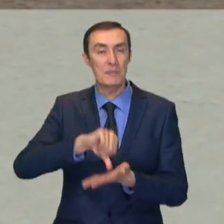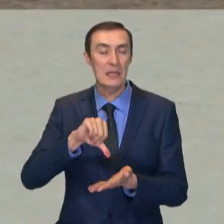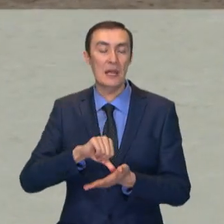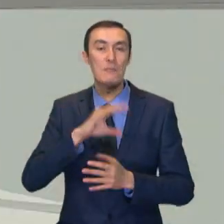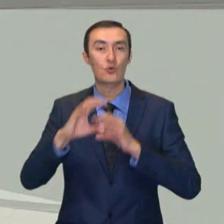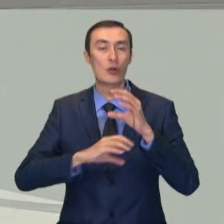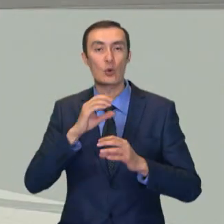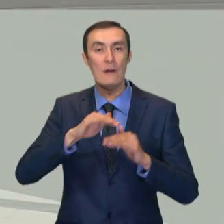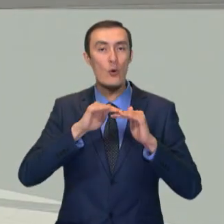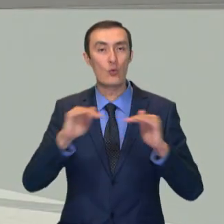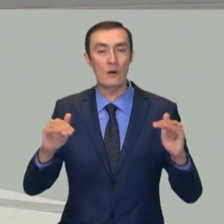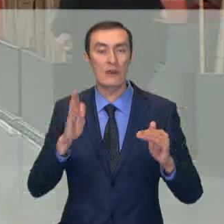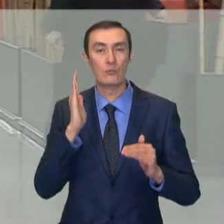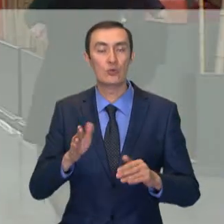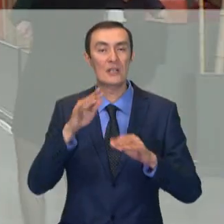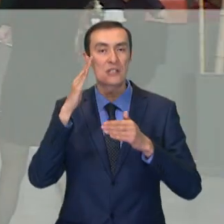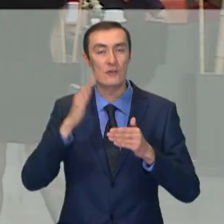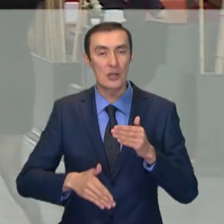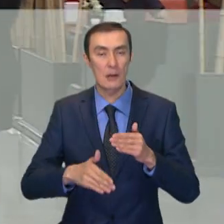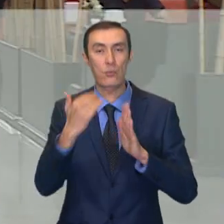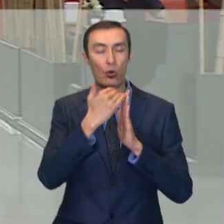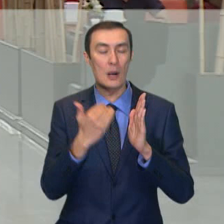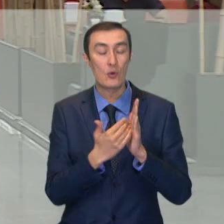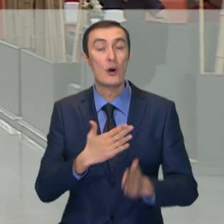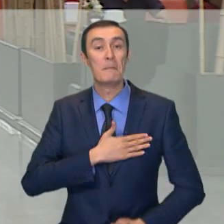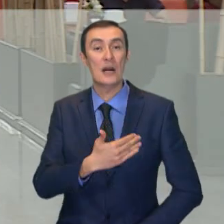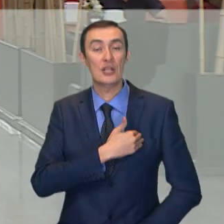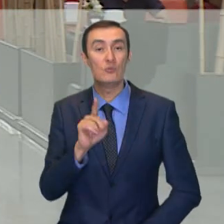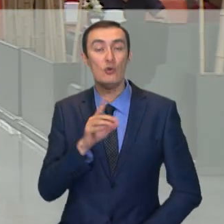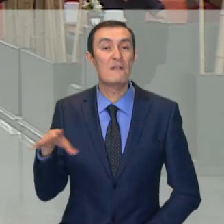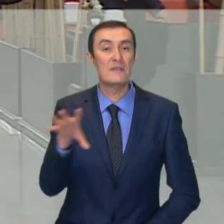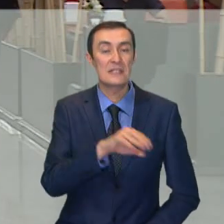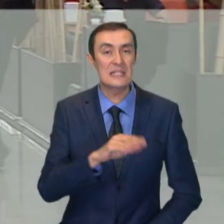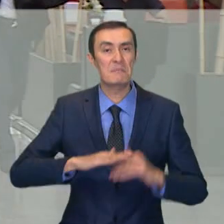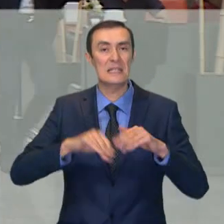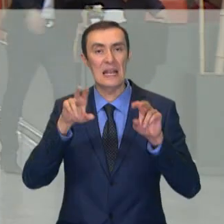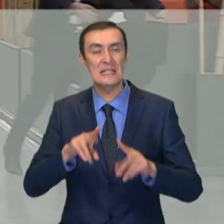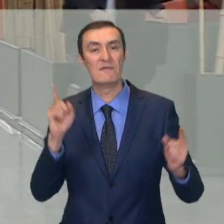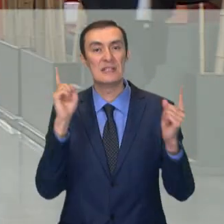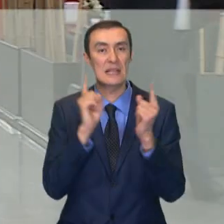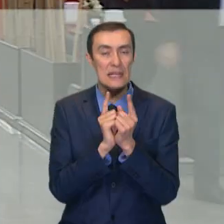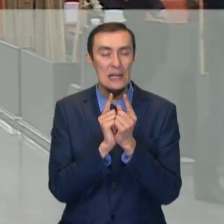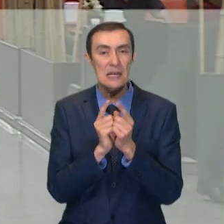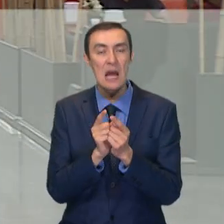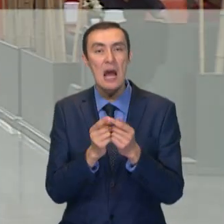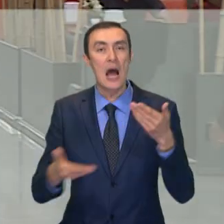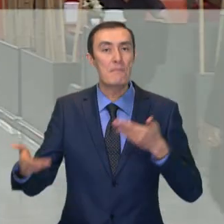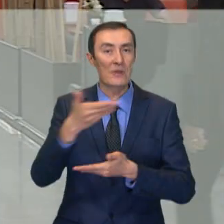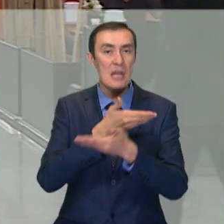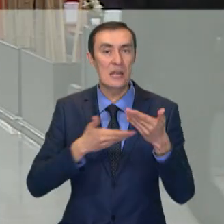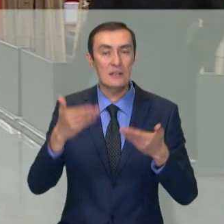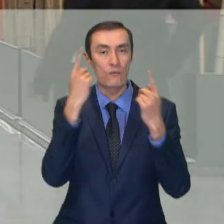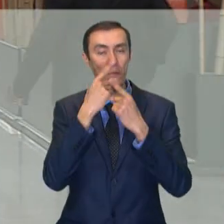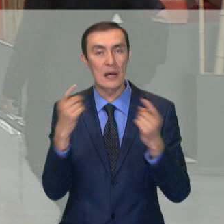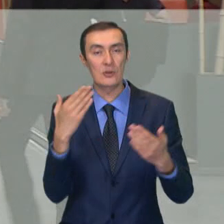завершат программу. Мы хотим, чтобы они все здесь встретились, обменялись информацией. Каналы,